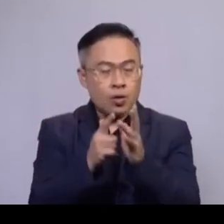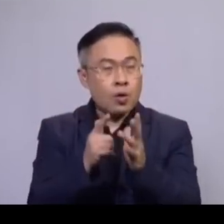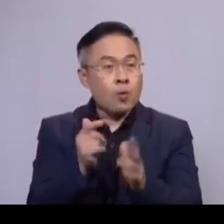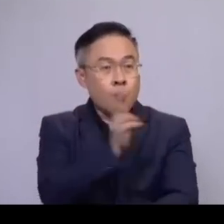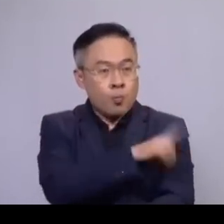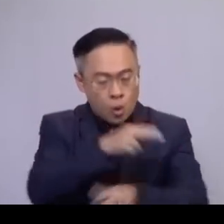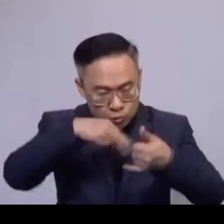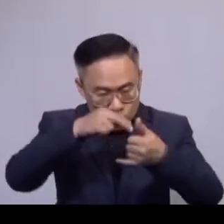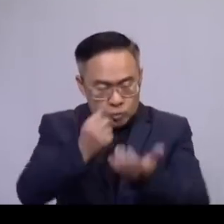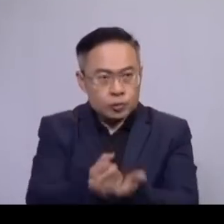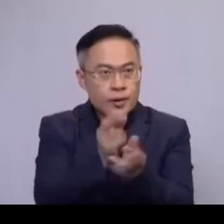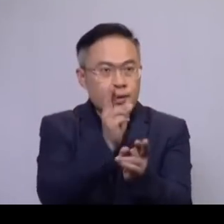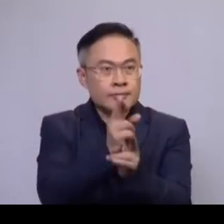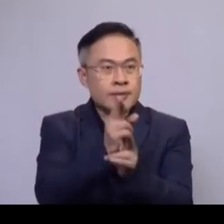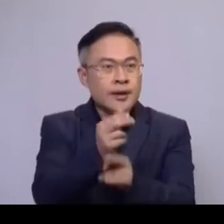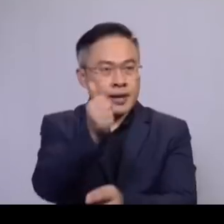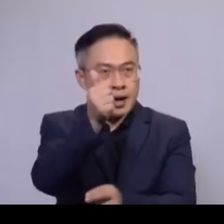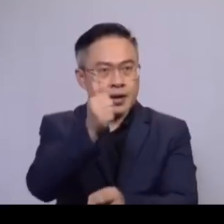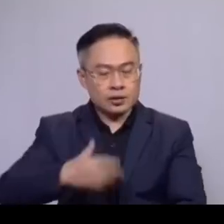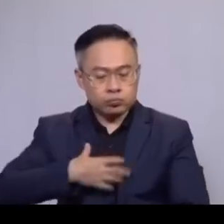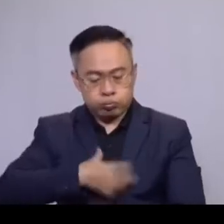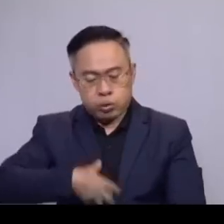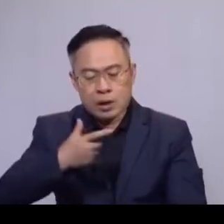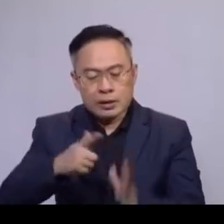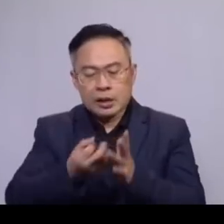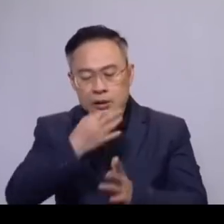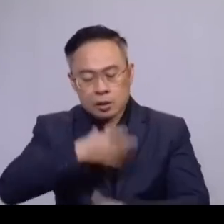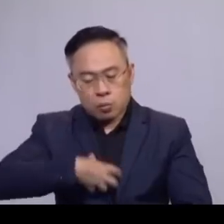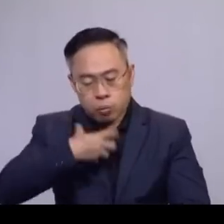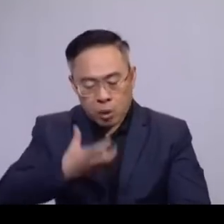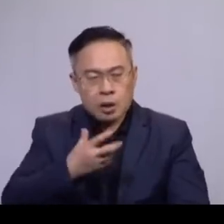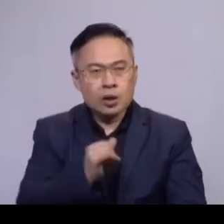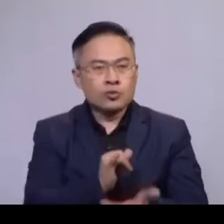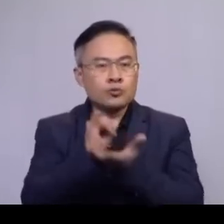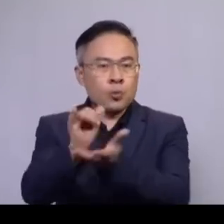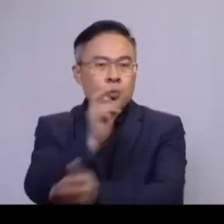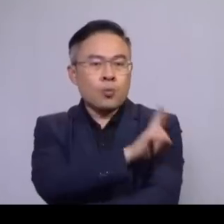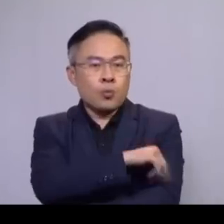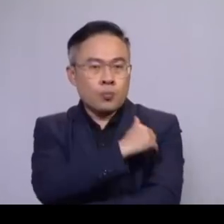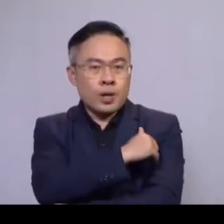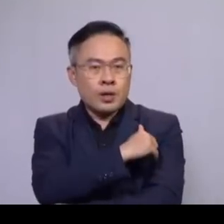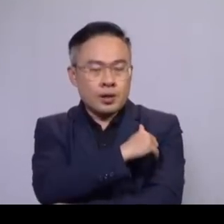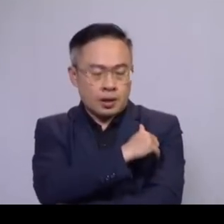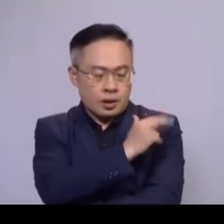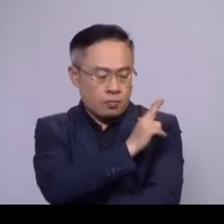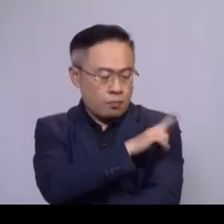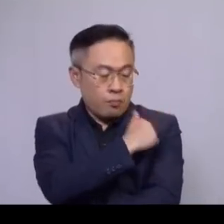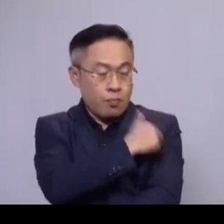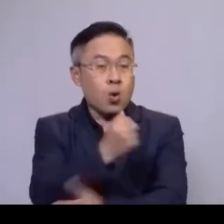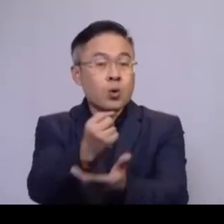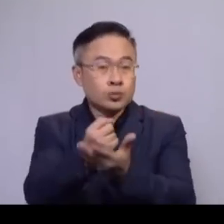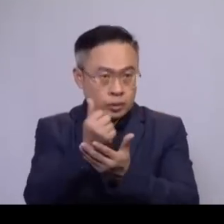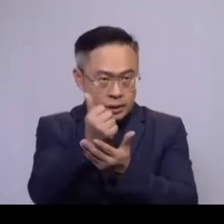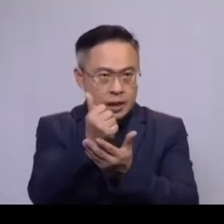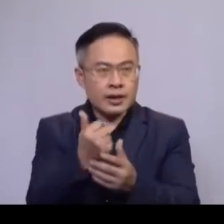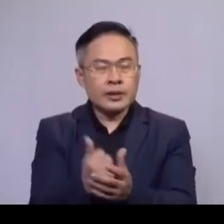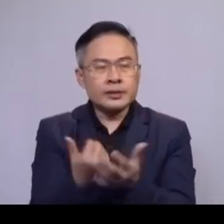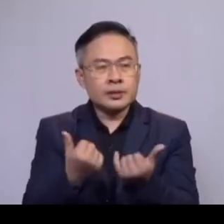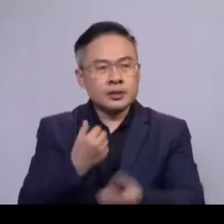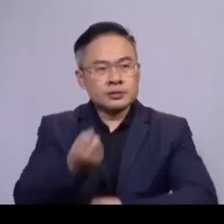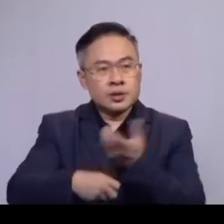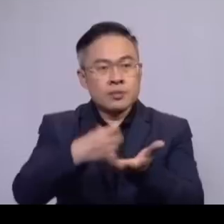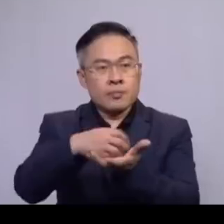ครับเป็นหนึ่งเดียวที่รอดชีวิตแล้วก็คงจะได้มาเล่าพฤติการนะครับของแอมในช่วงที่คบหากันหรือว่ารู้